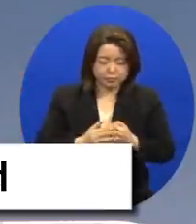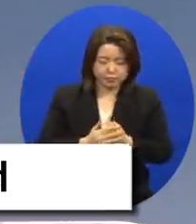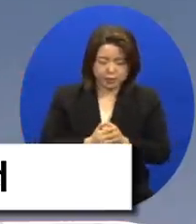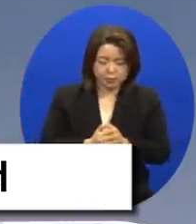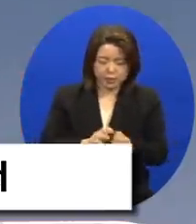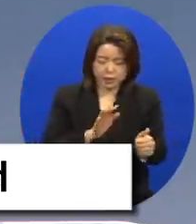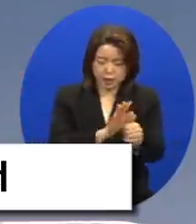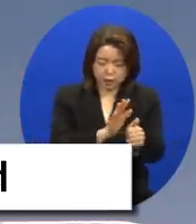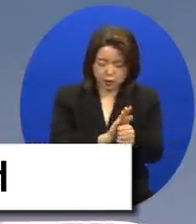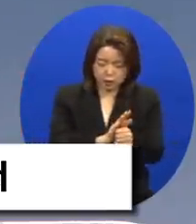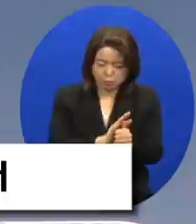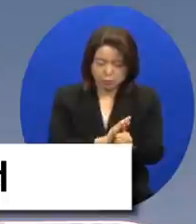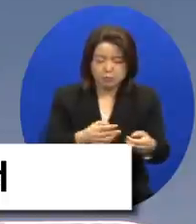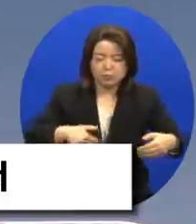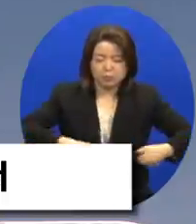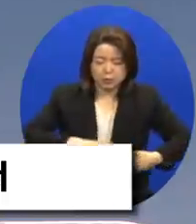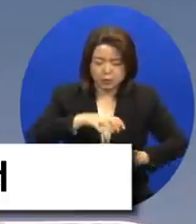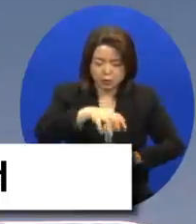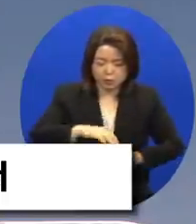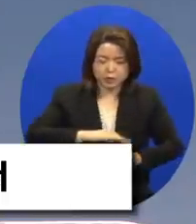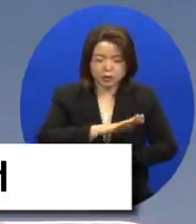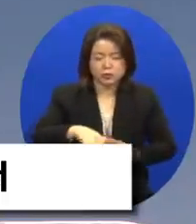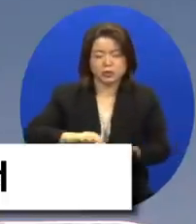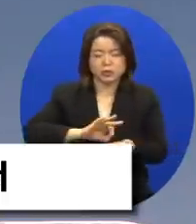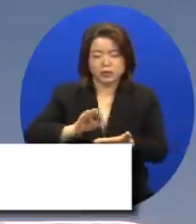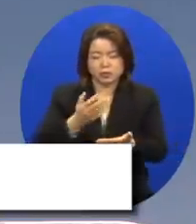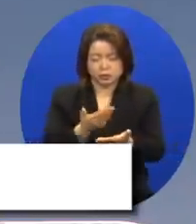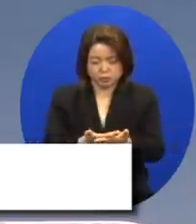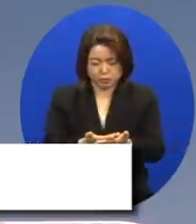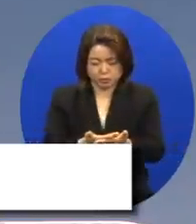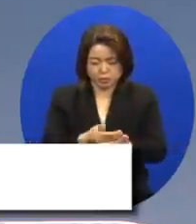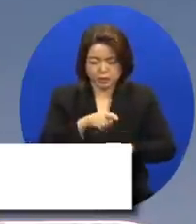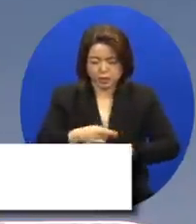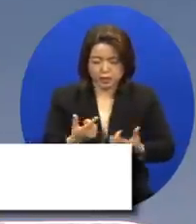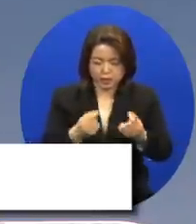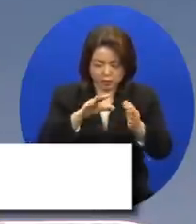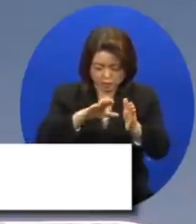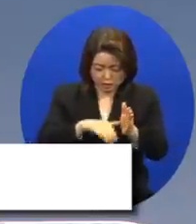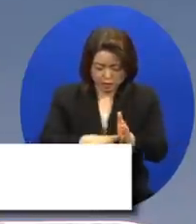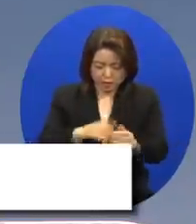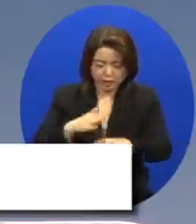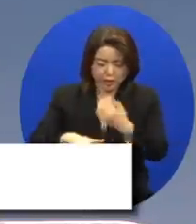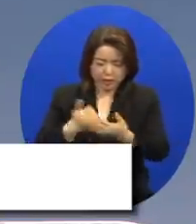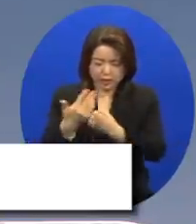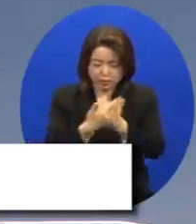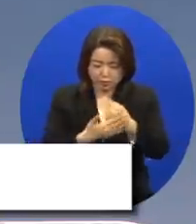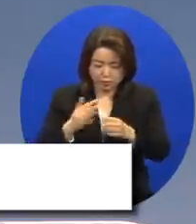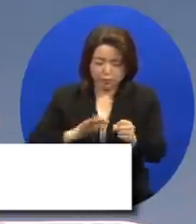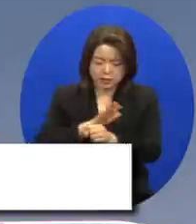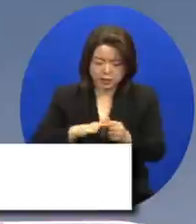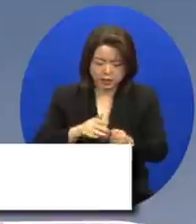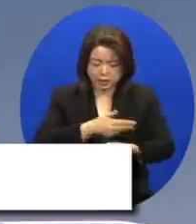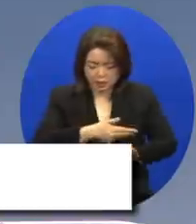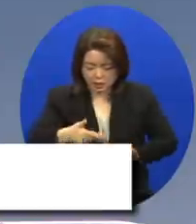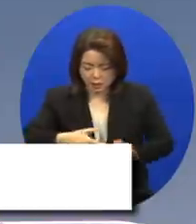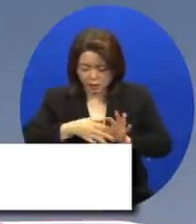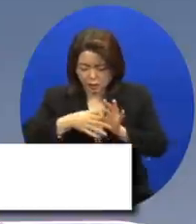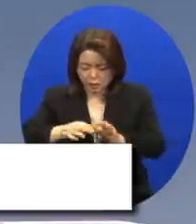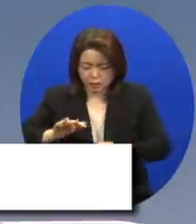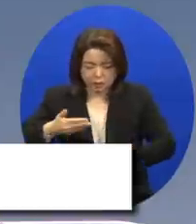손길이 필요한 곳에 우리를 사용하소서 이와 같은 때에 하나님의 은혜와 사랑을 흘려 보내게